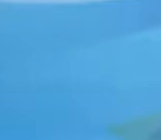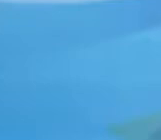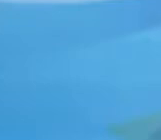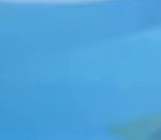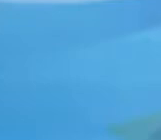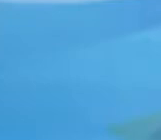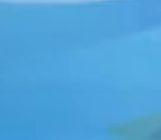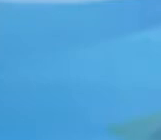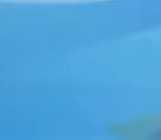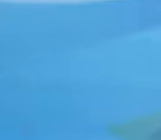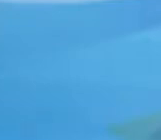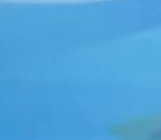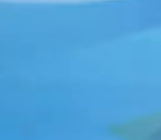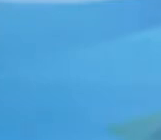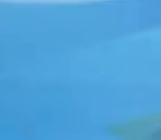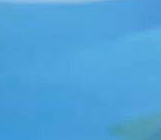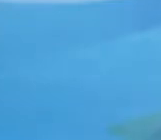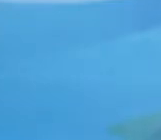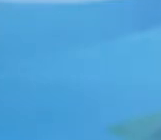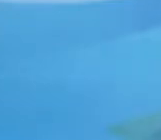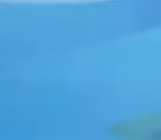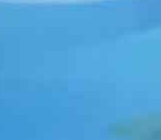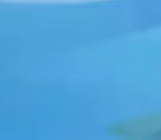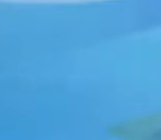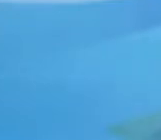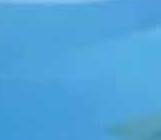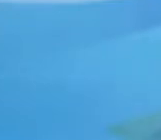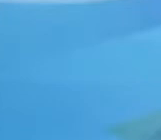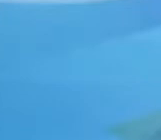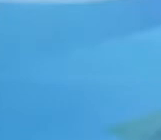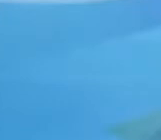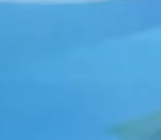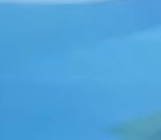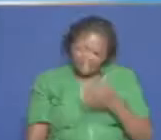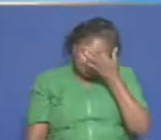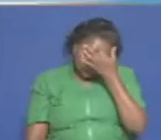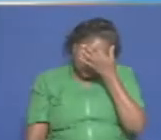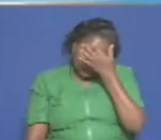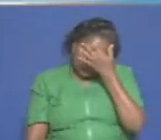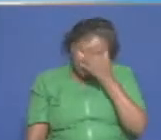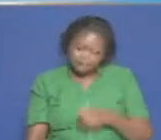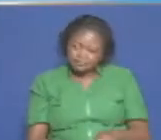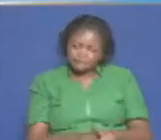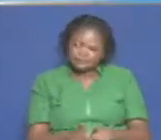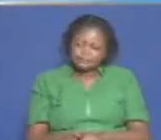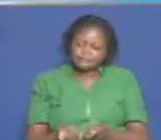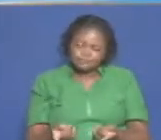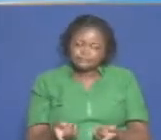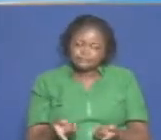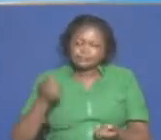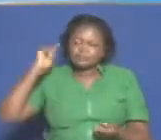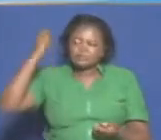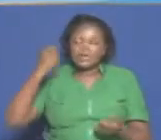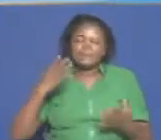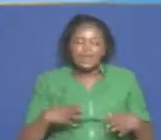kwamba mwaka 2017 tutahakikisha kwamba tumeitekeleza. Na bado hawakuitekeleza. Kwa hivyo Wakenya na